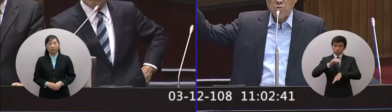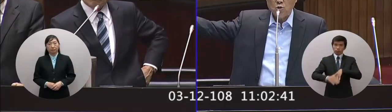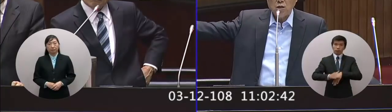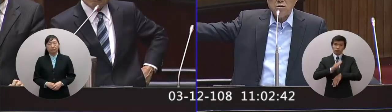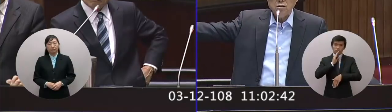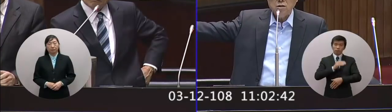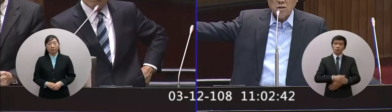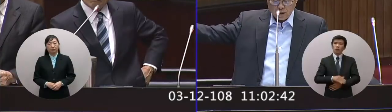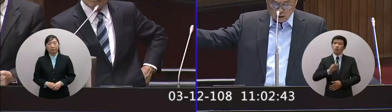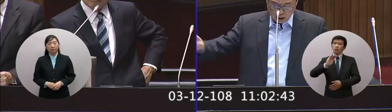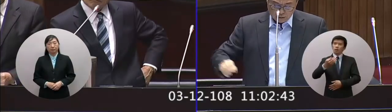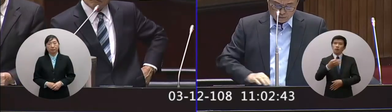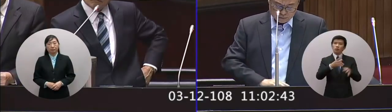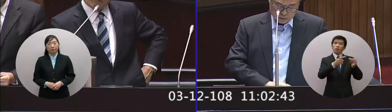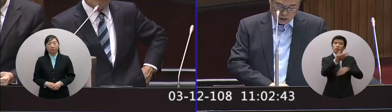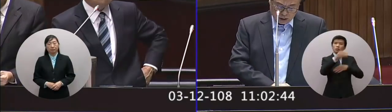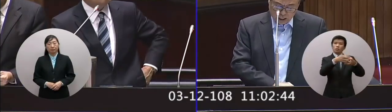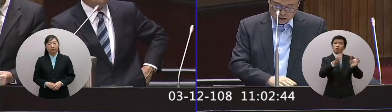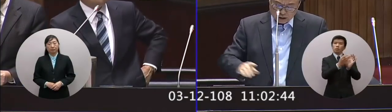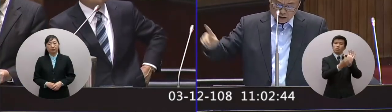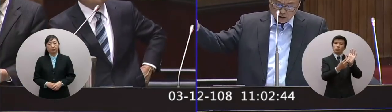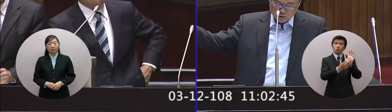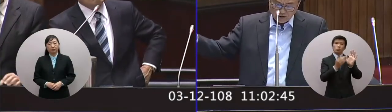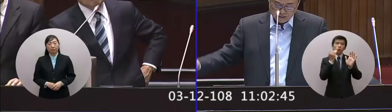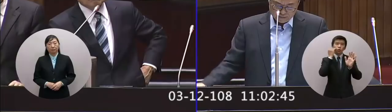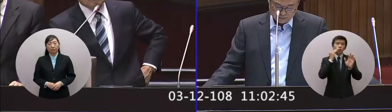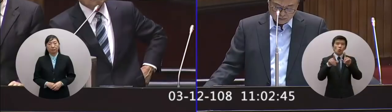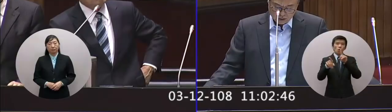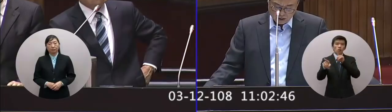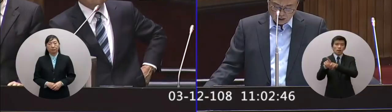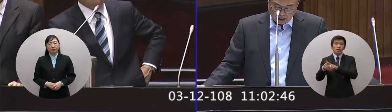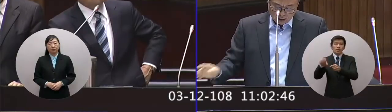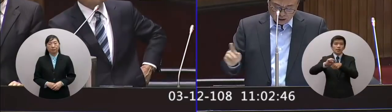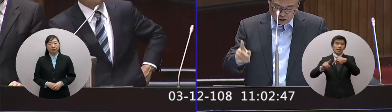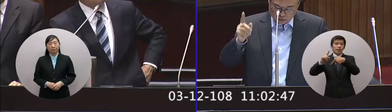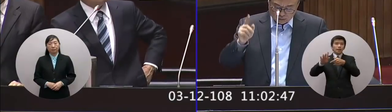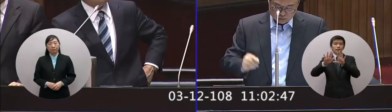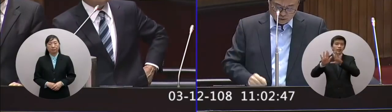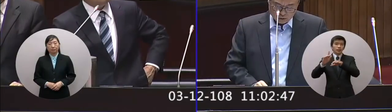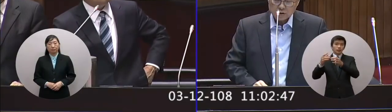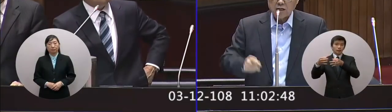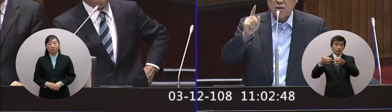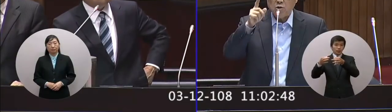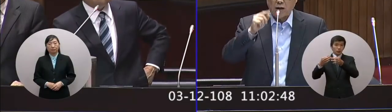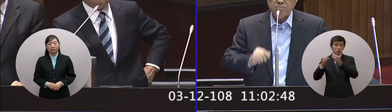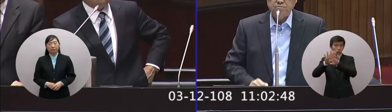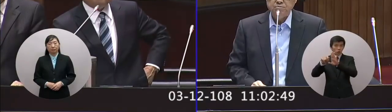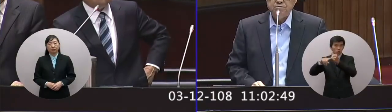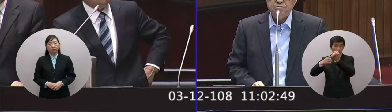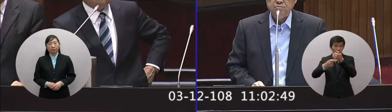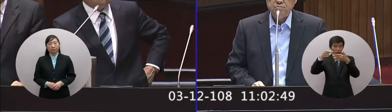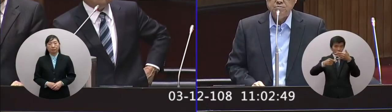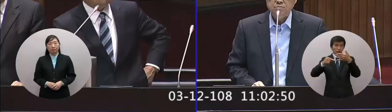可是财政部说，依照加值型营业税法，研究31款，